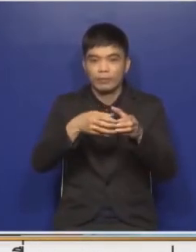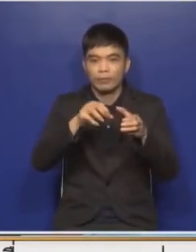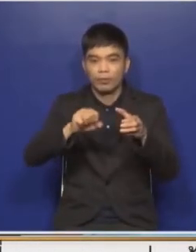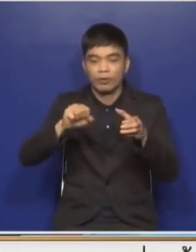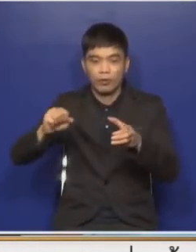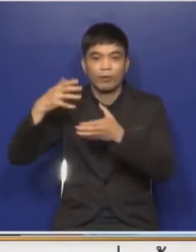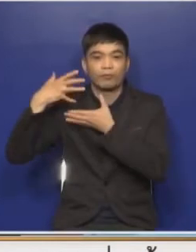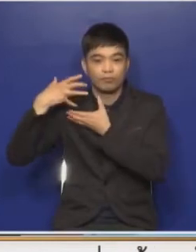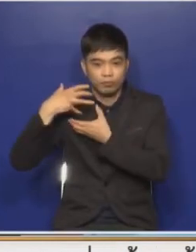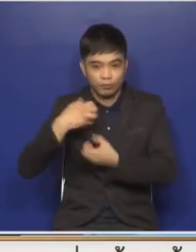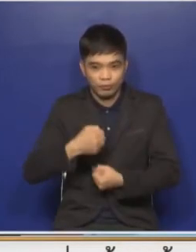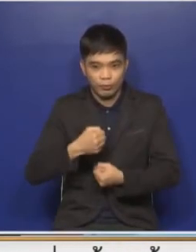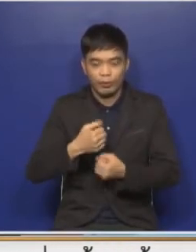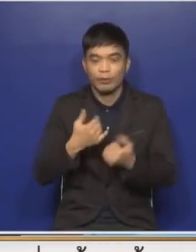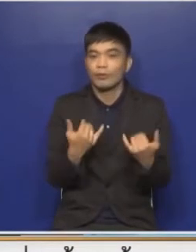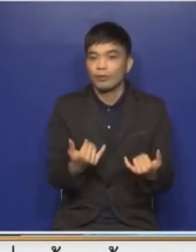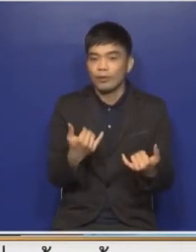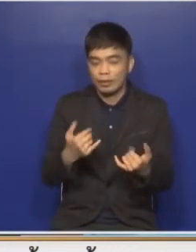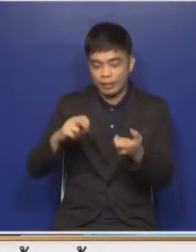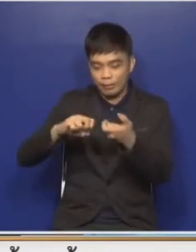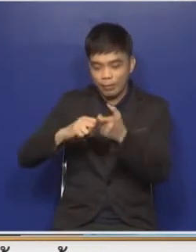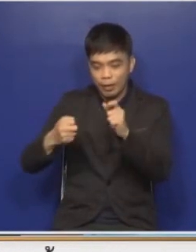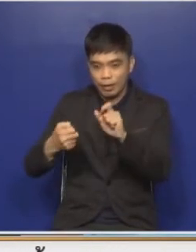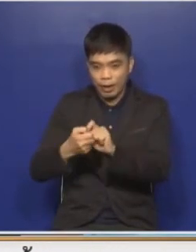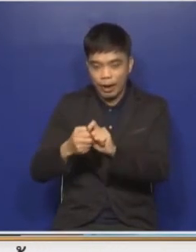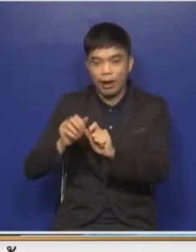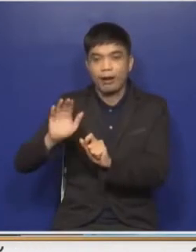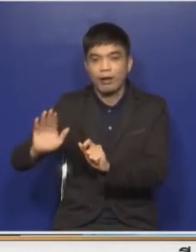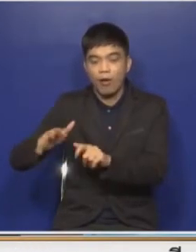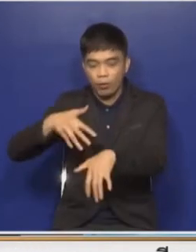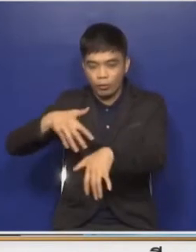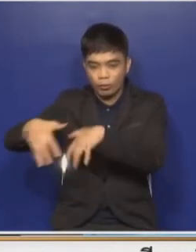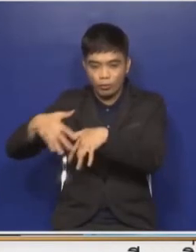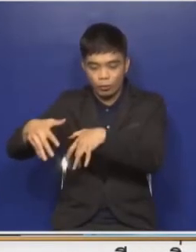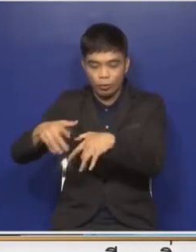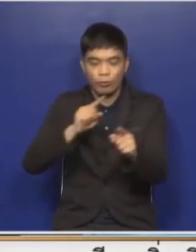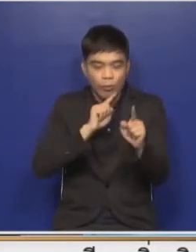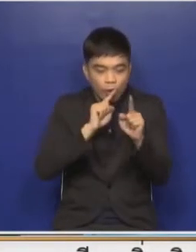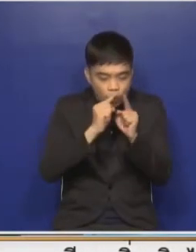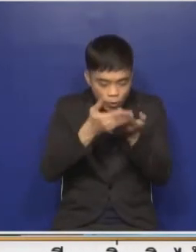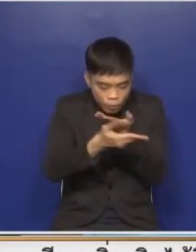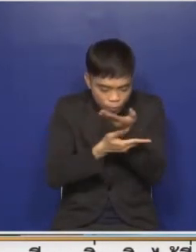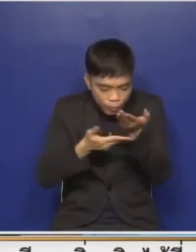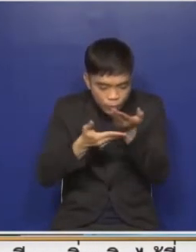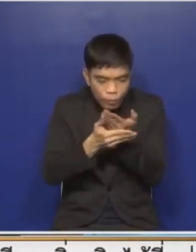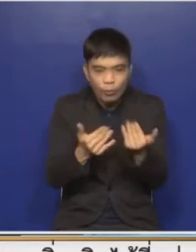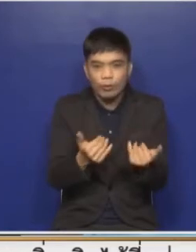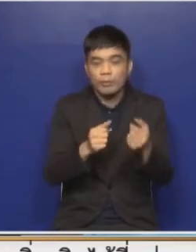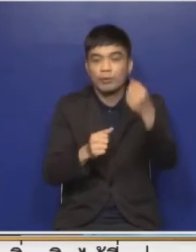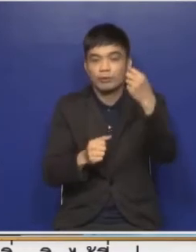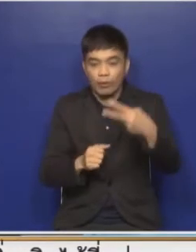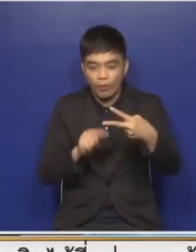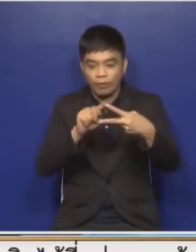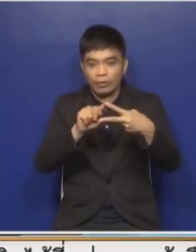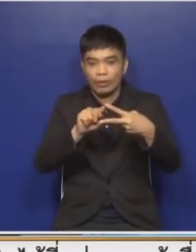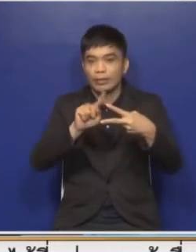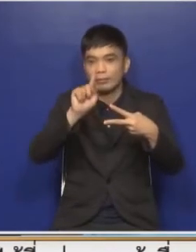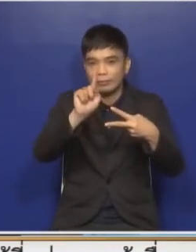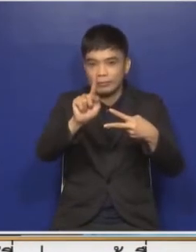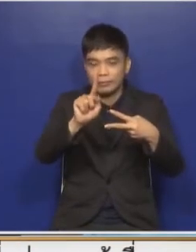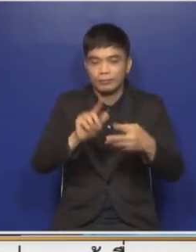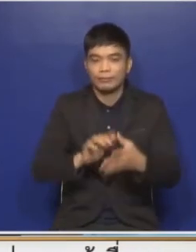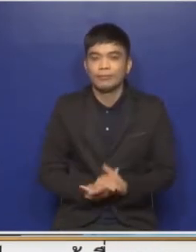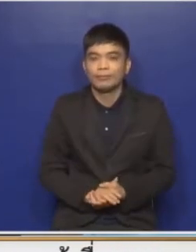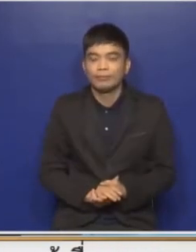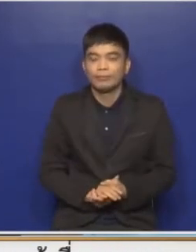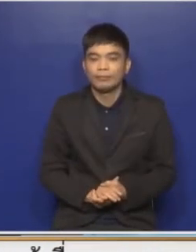ย์วันนี้กระผมขอนำความเดือดร้อนของพี่น้องประชาชนมาหาหรือกับท่านประธาน2เรื่องครับเรื่องที่1นะครับกระผมได้รับคำร้อง